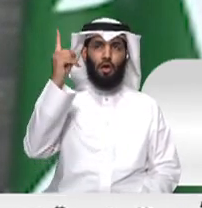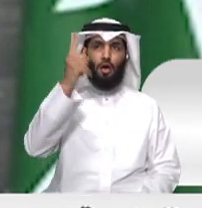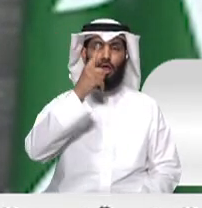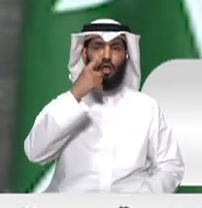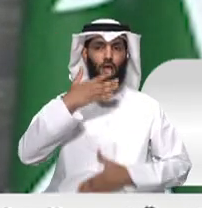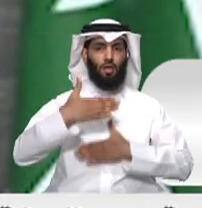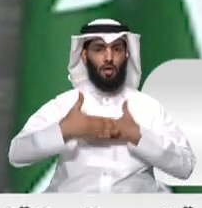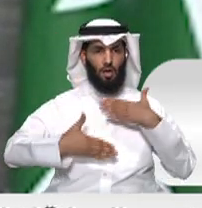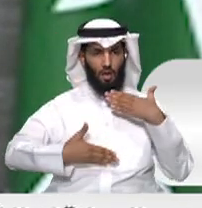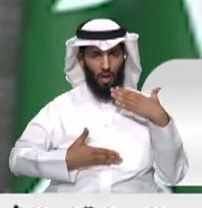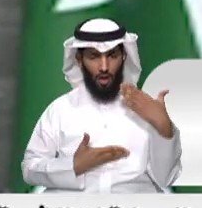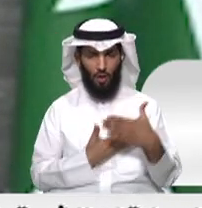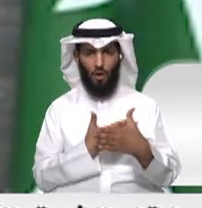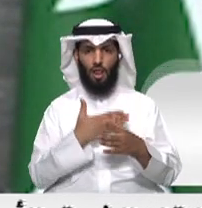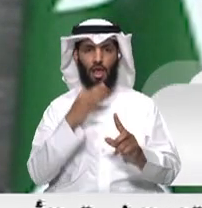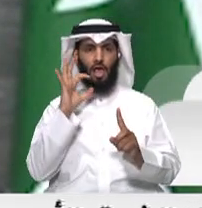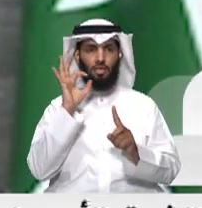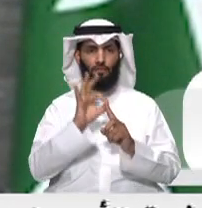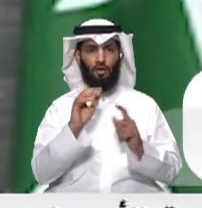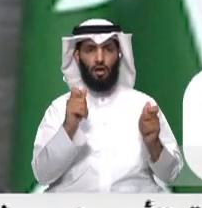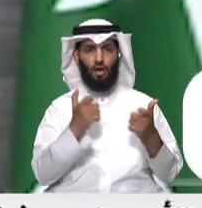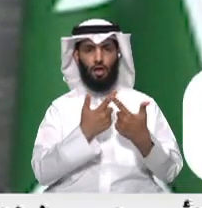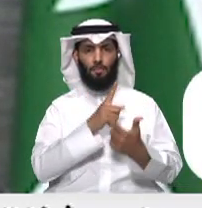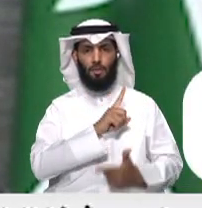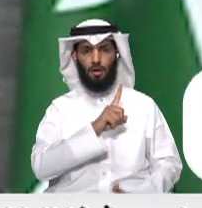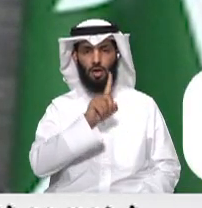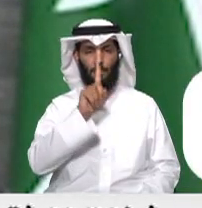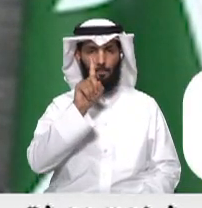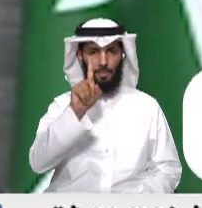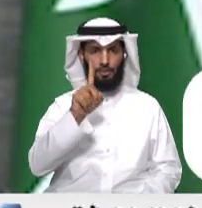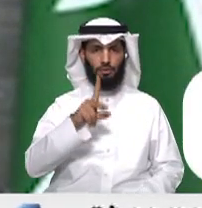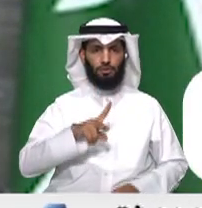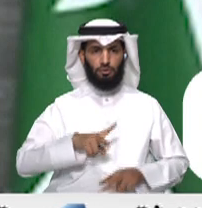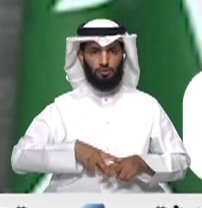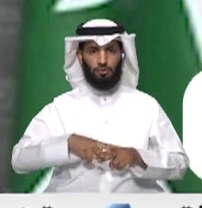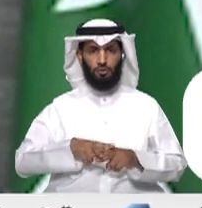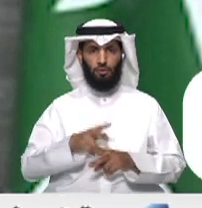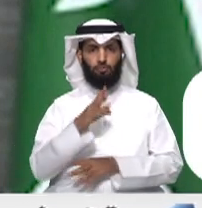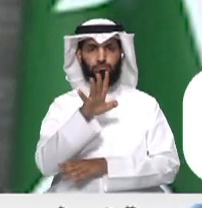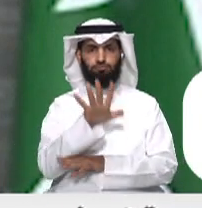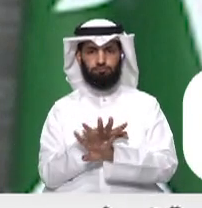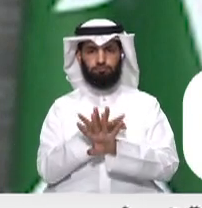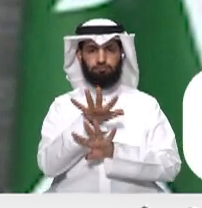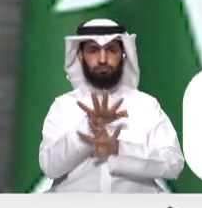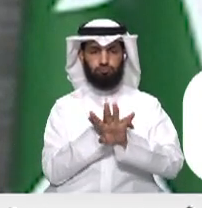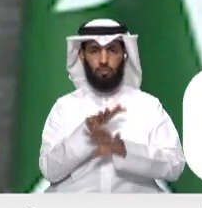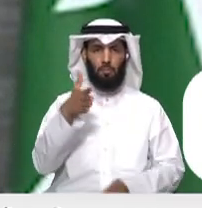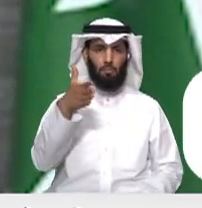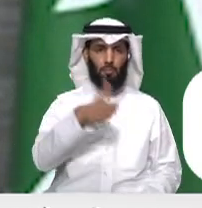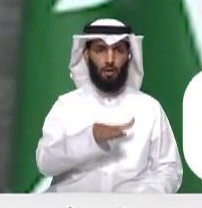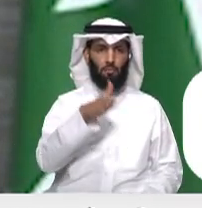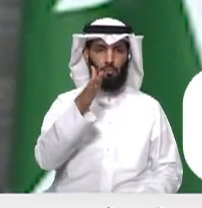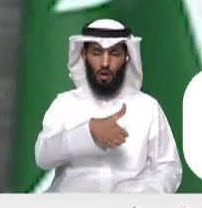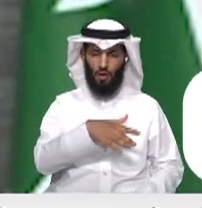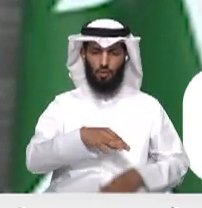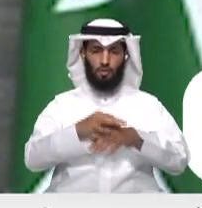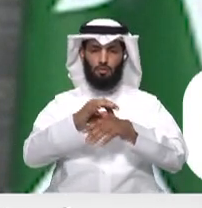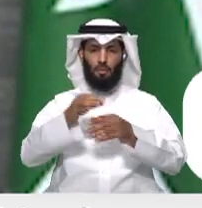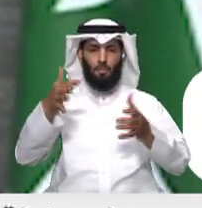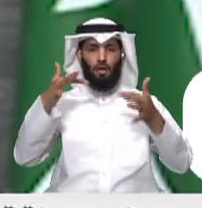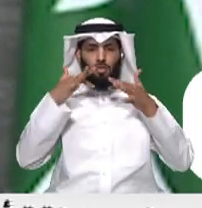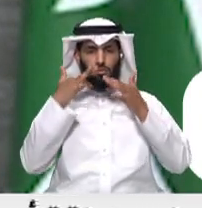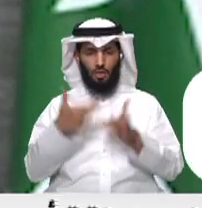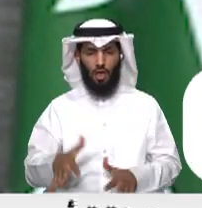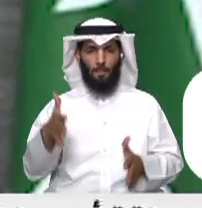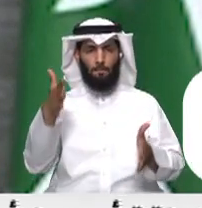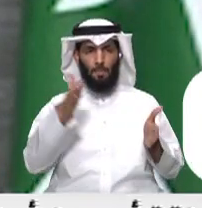وقوع المحظور، تستمر الحرب الإسرائيلية على لبنان وتتصاعد اغتيالا وقتلا وتدميرا